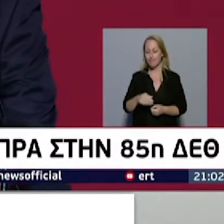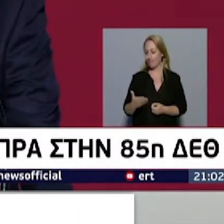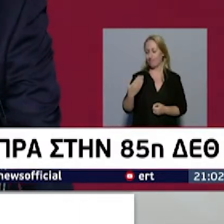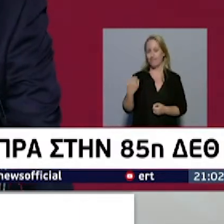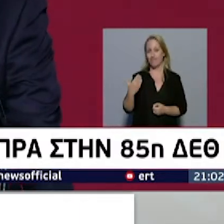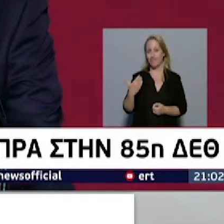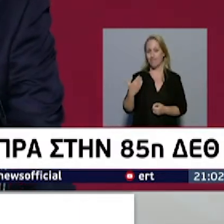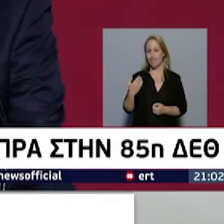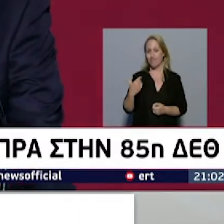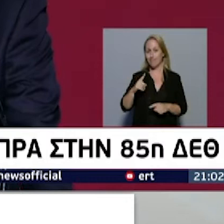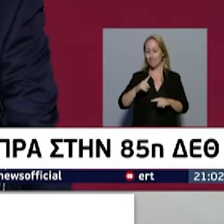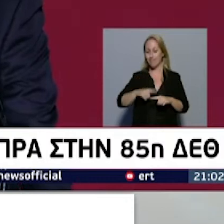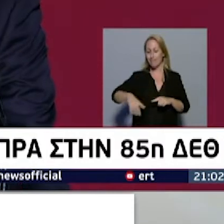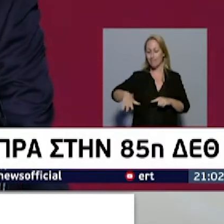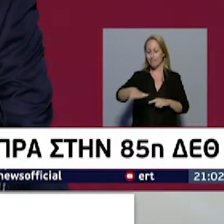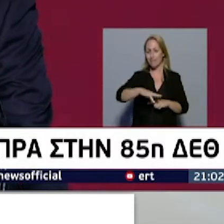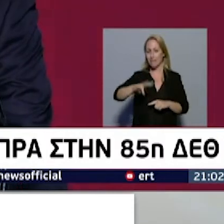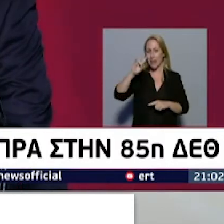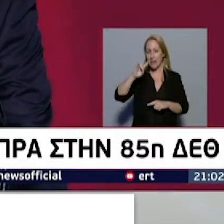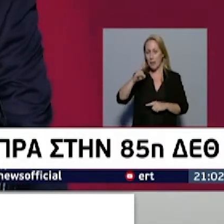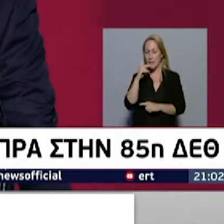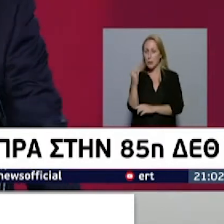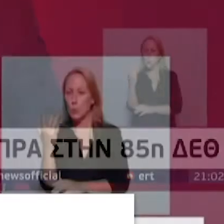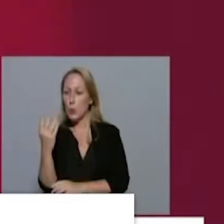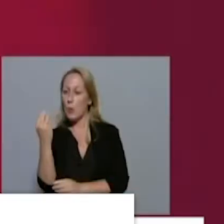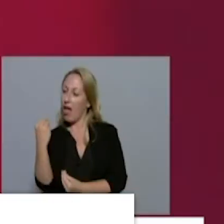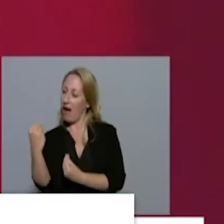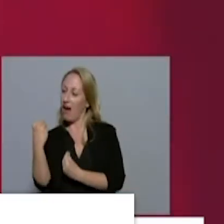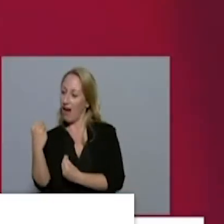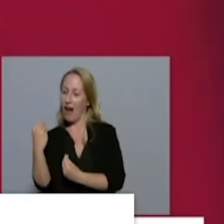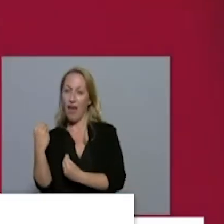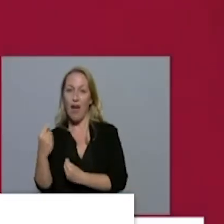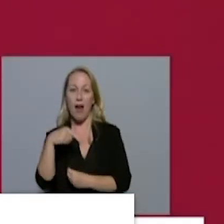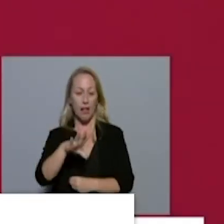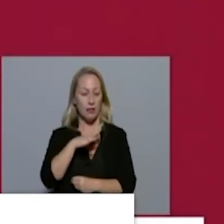από τα όσα λέει αυτή την ώρα ο Αλέξης Τσίπρας. Αλλά να δυστυχούν οι άνθρωποι.